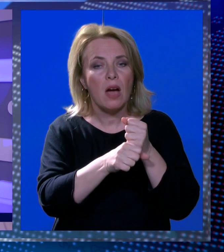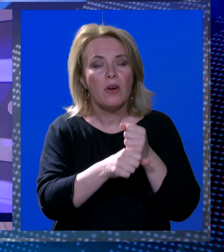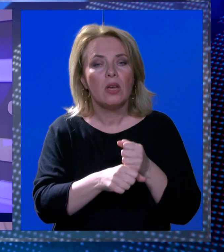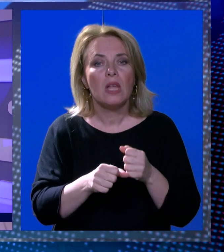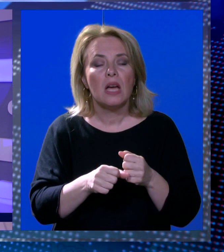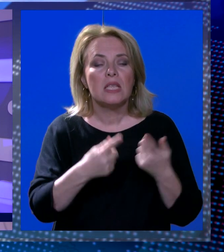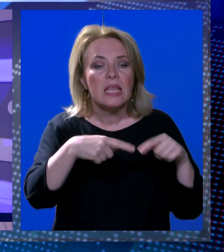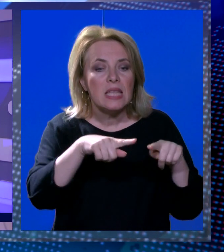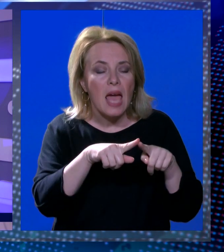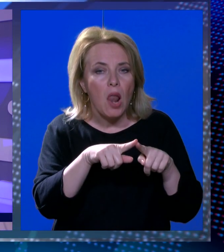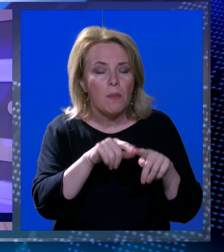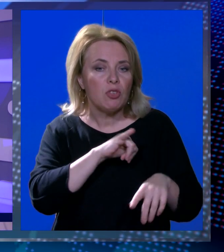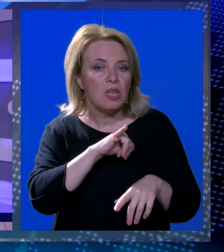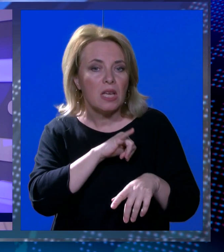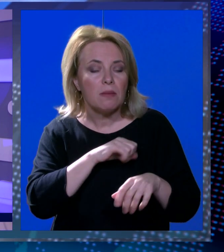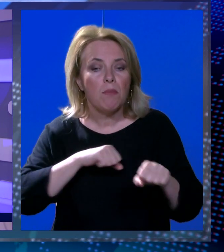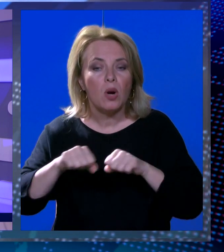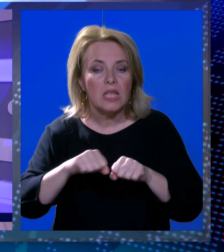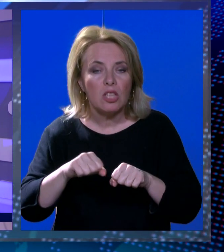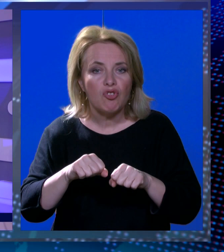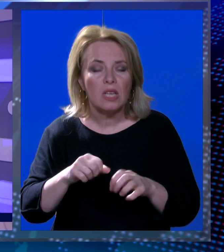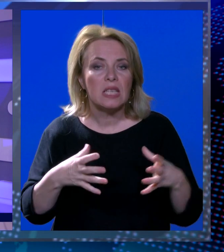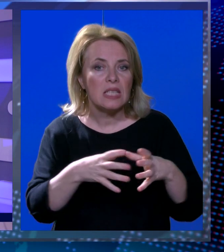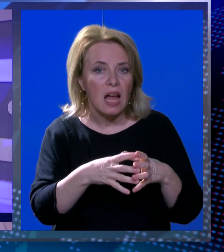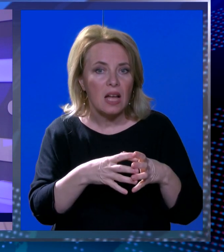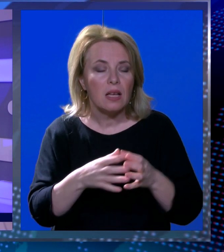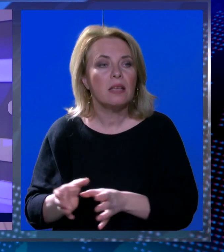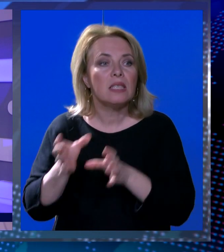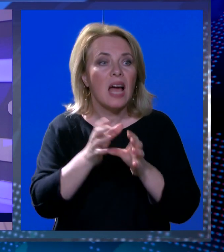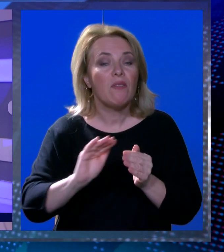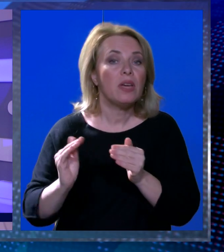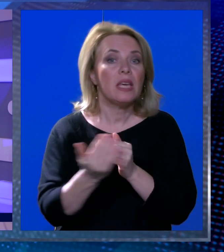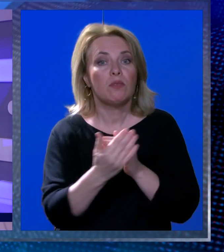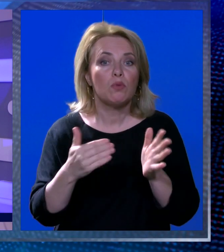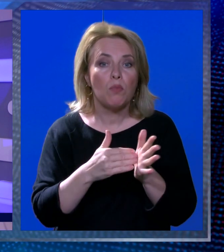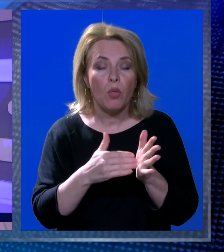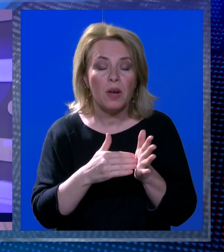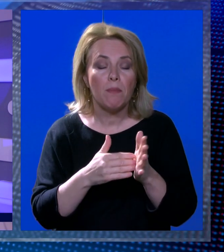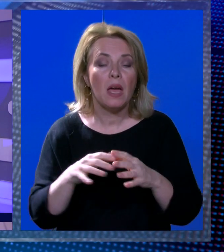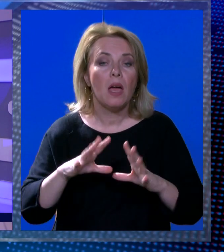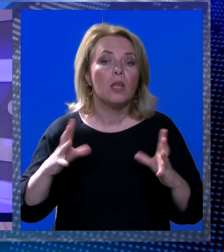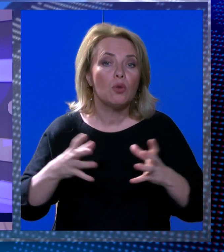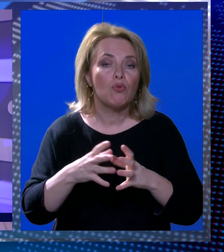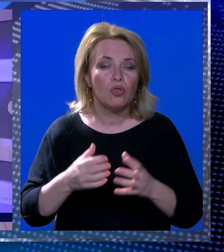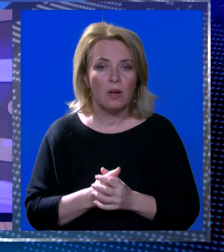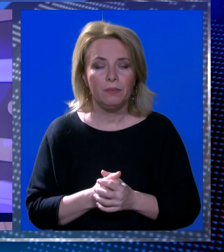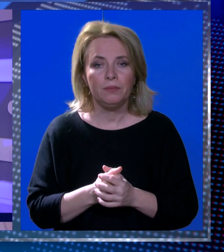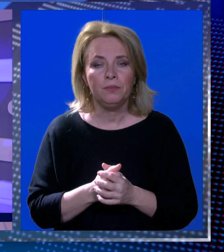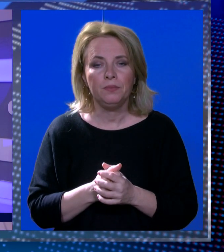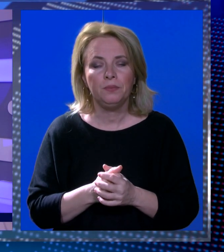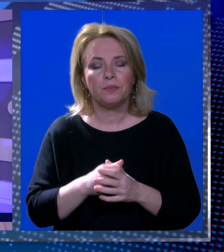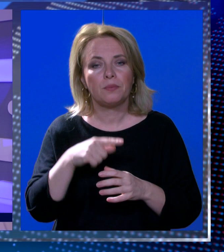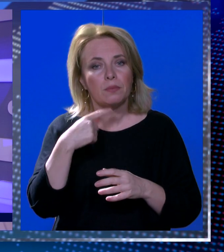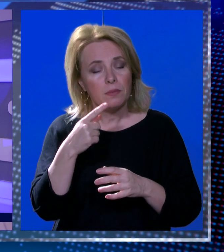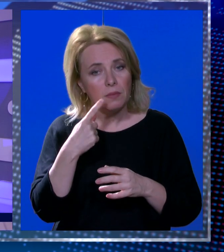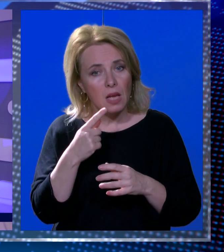ne podržavaju da se parcijalni interesi političkih stranaka stavljaju ispred potreba društva. U priopćenju upućenom javnosti